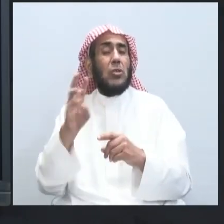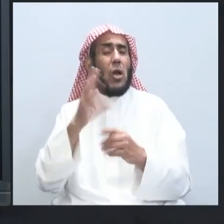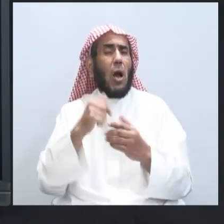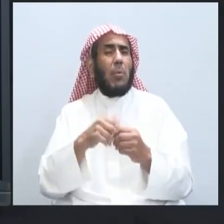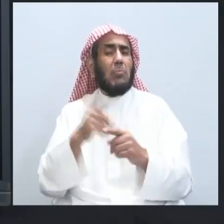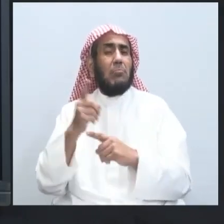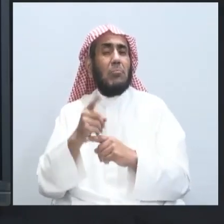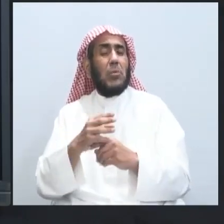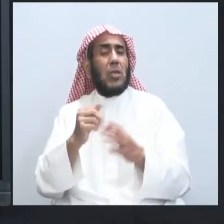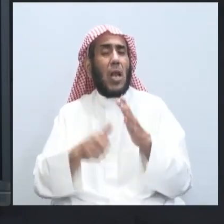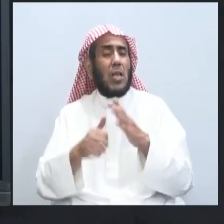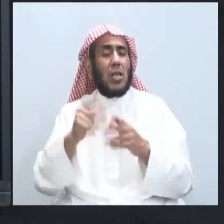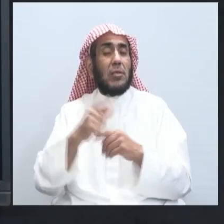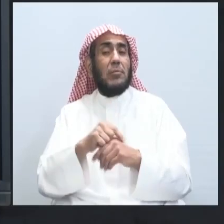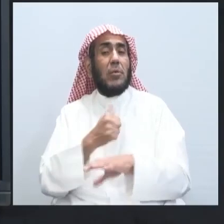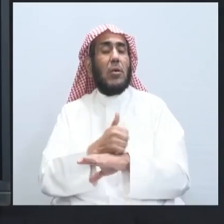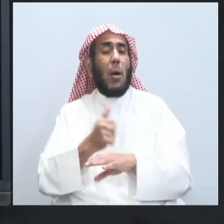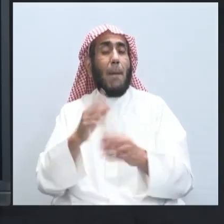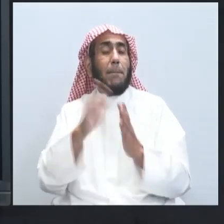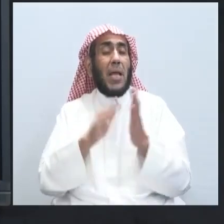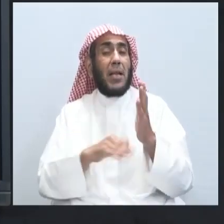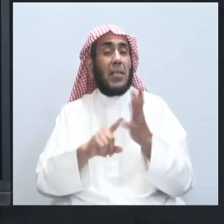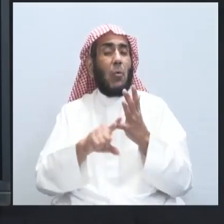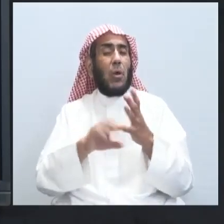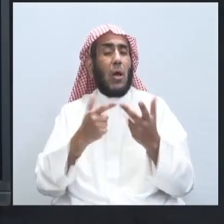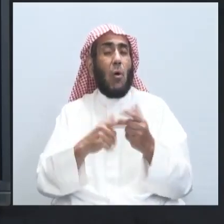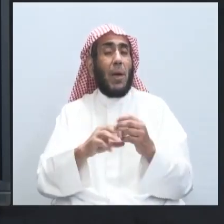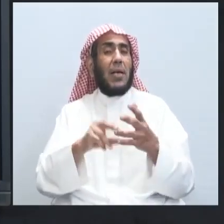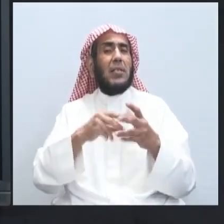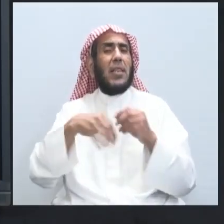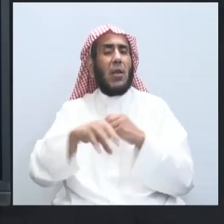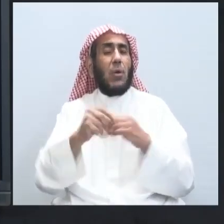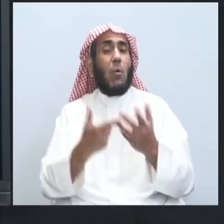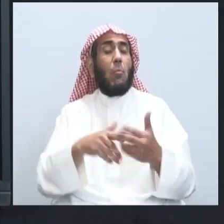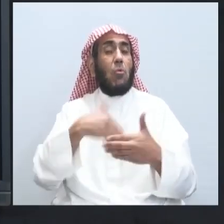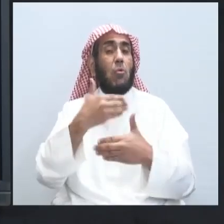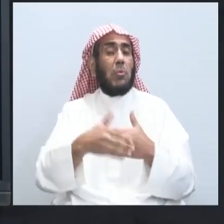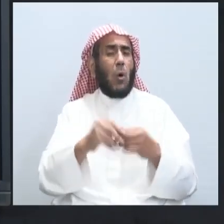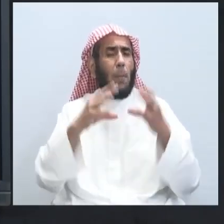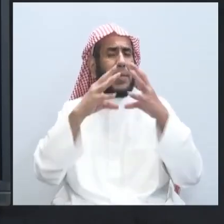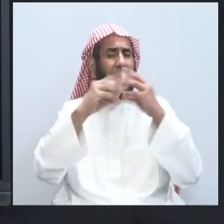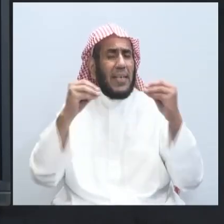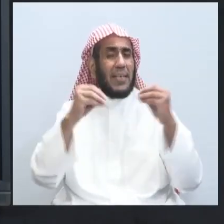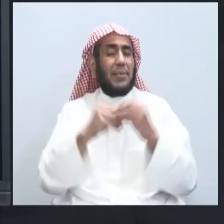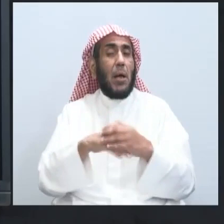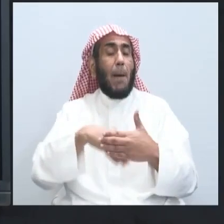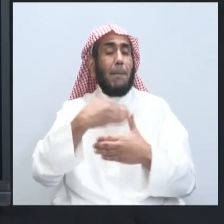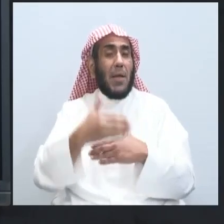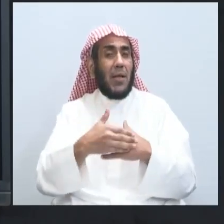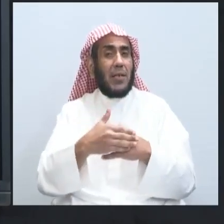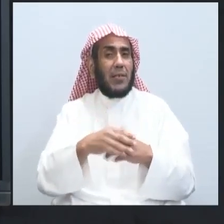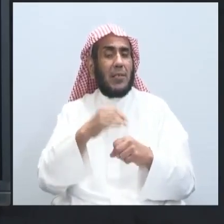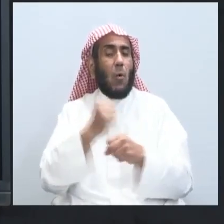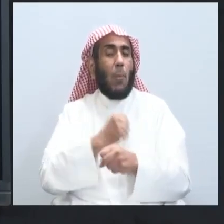بشكل اساسي و ذكرنا ذلك مثلا البيانات الاوليه او بيانات الثانويه ومن ثم تقوم بتحليلها بعد ذلك